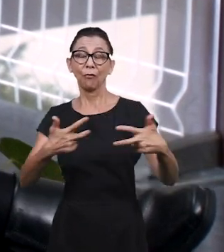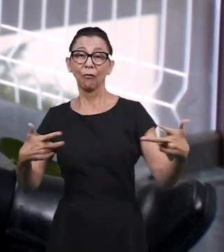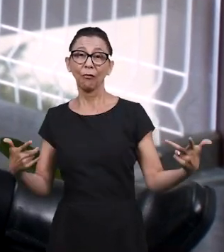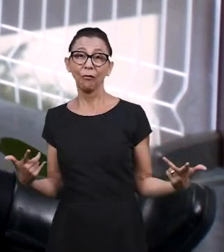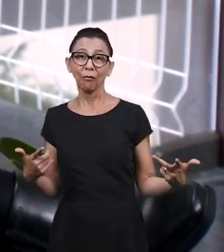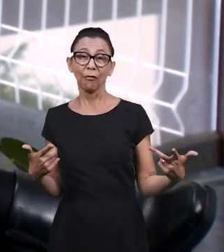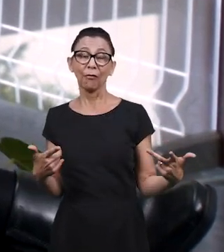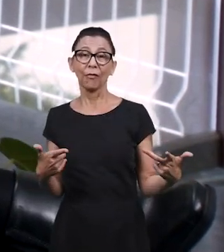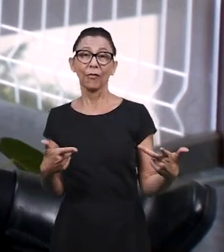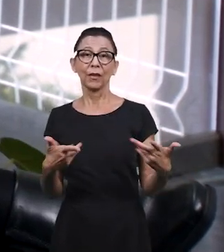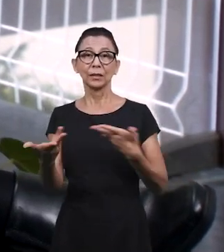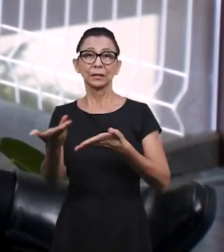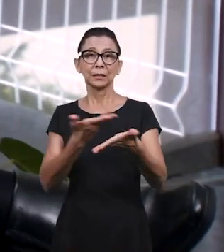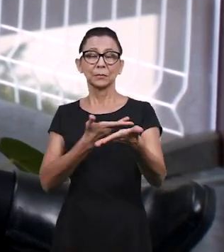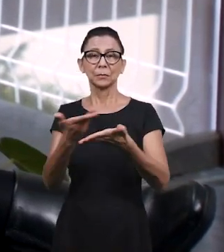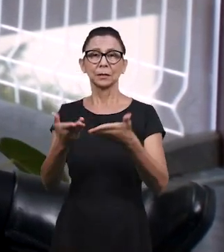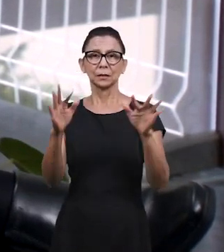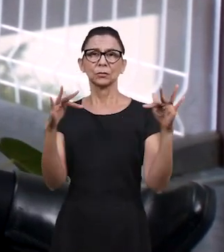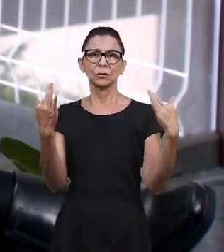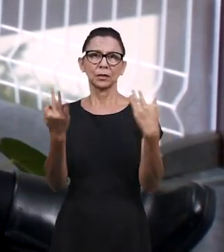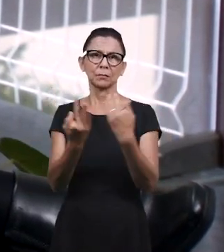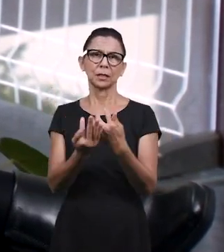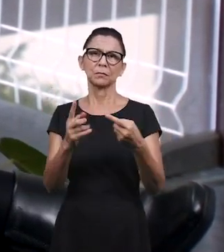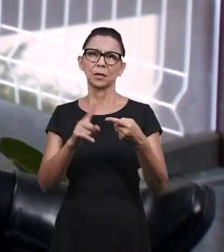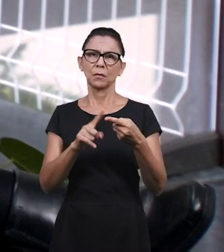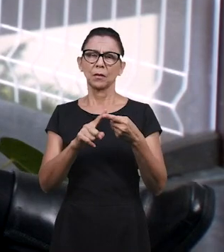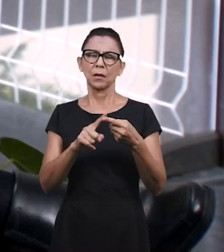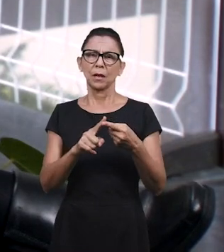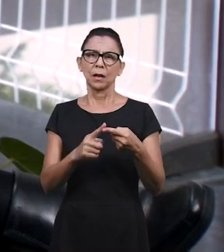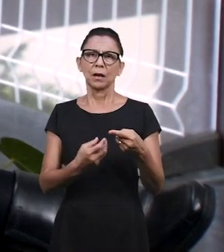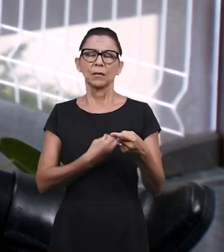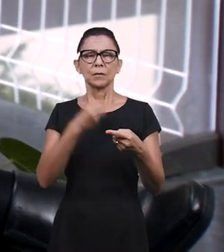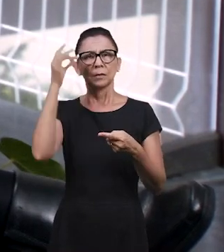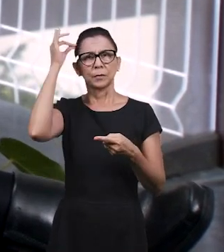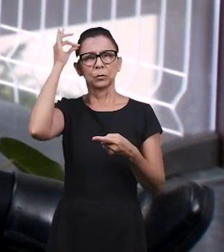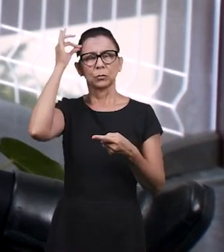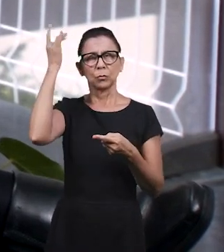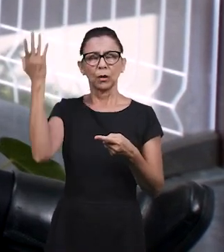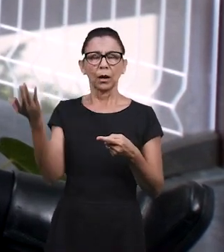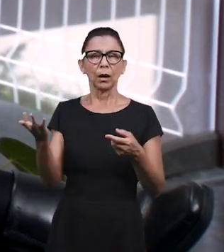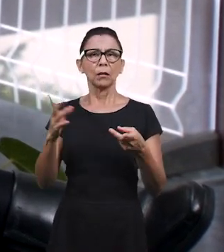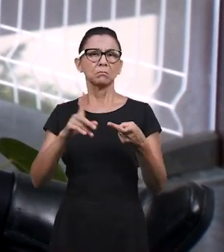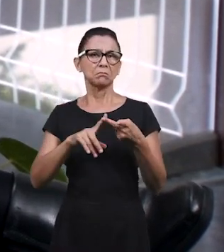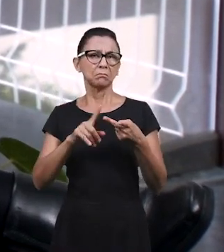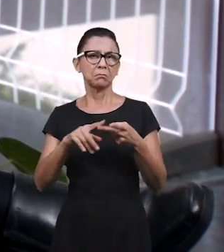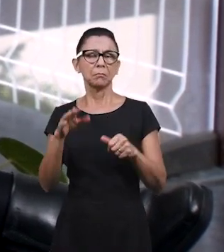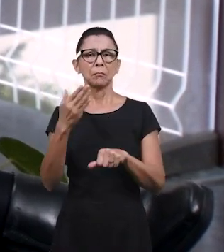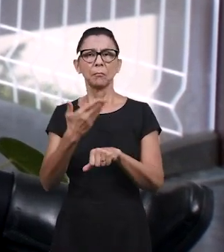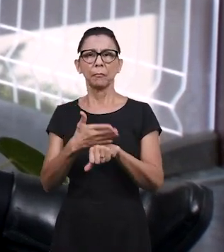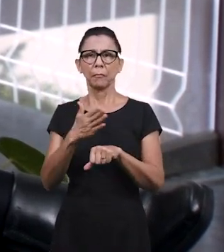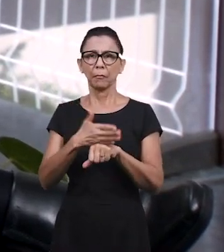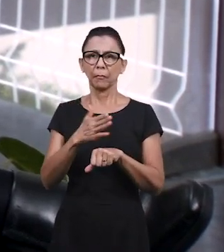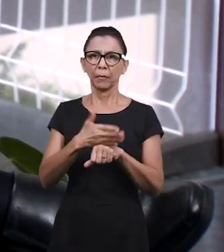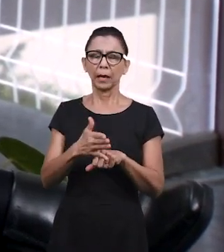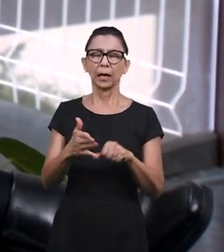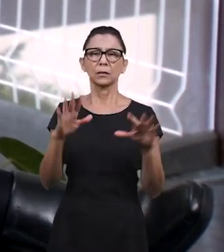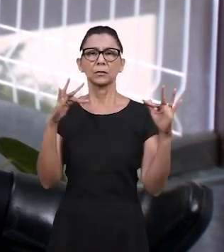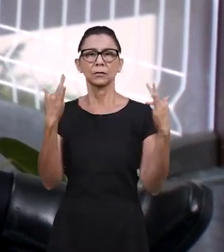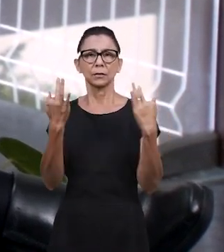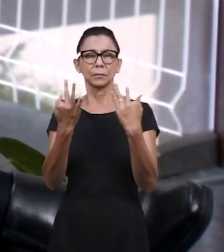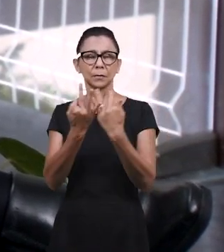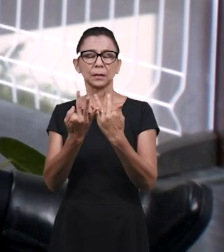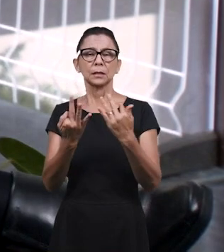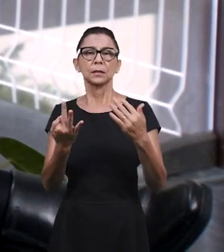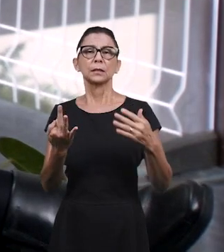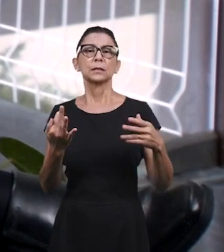à divers besoins de votre famille, qu'elles soient d'ordre spirituel, qui apporte la nourriture pour l'âme, ou d'ordre